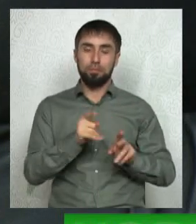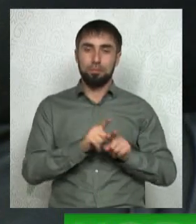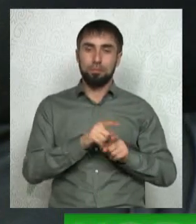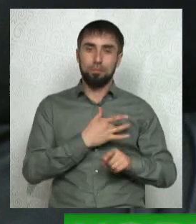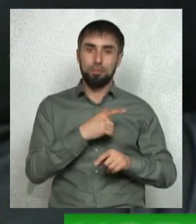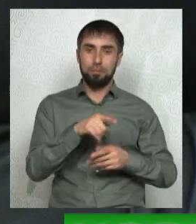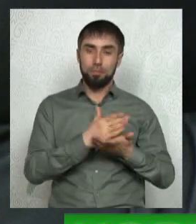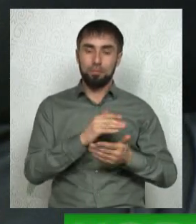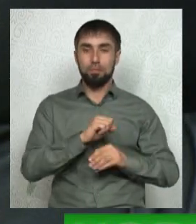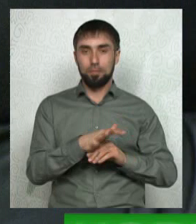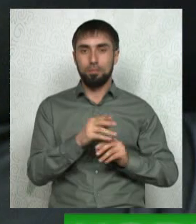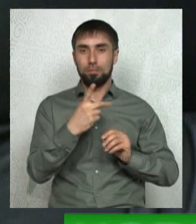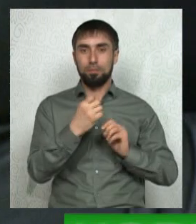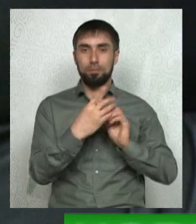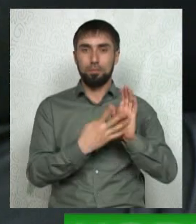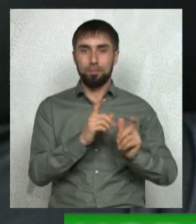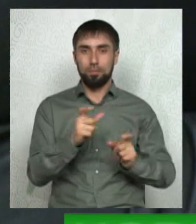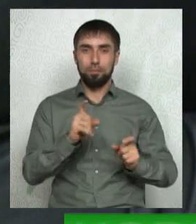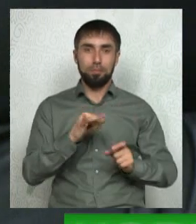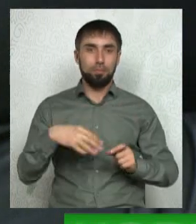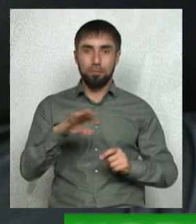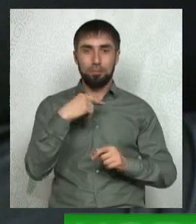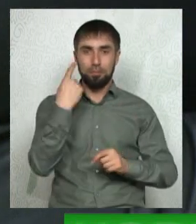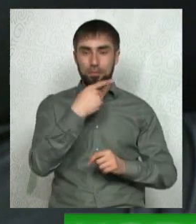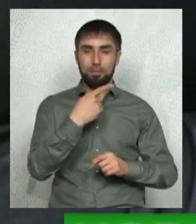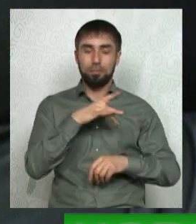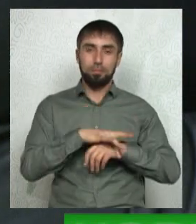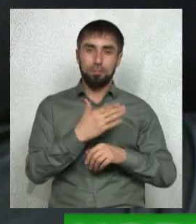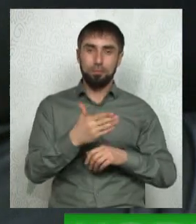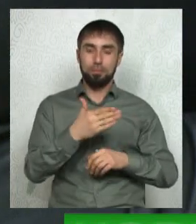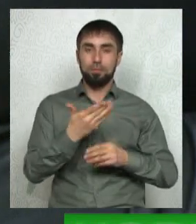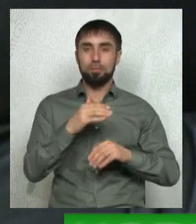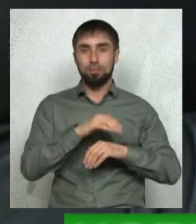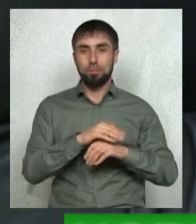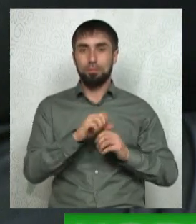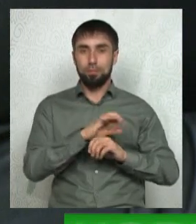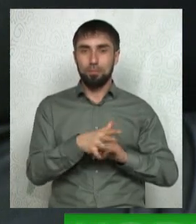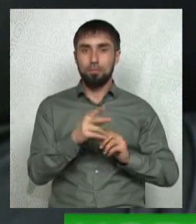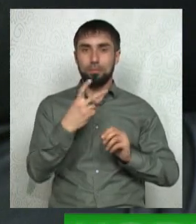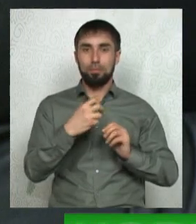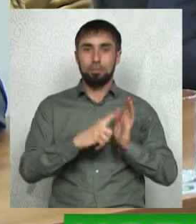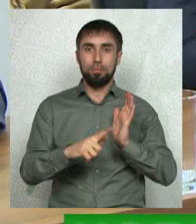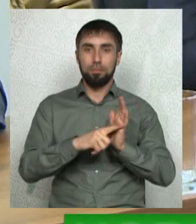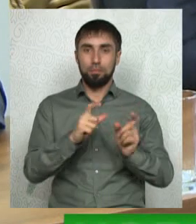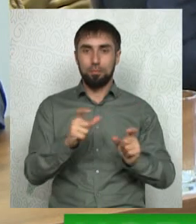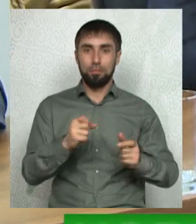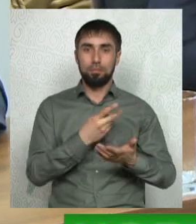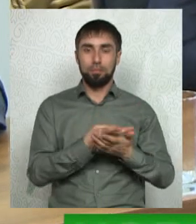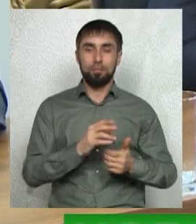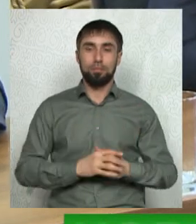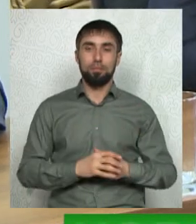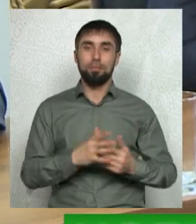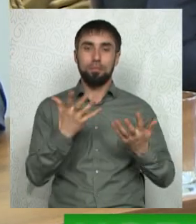подозрительные на ковид 119 человек. Из всех лиц подозрительных и подтвержденных на ковид 277 человек